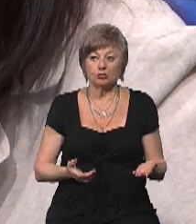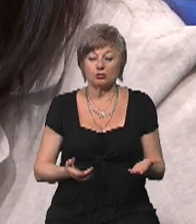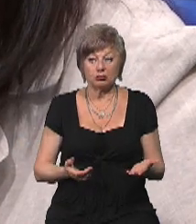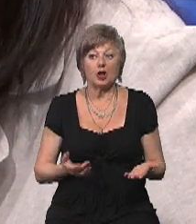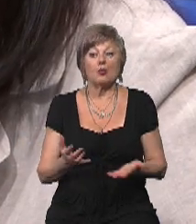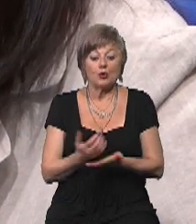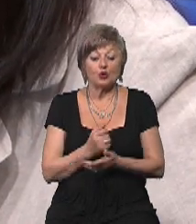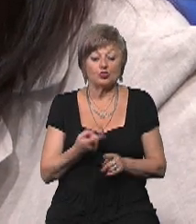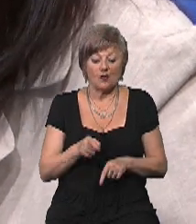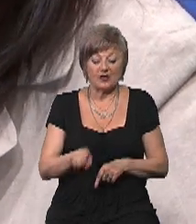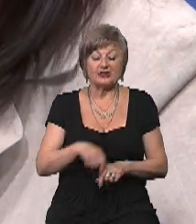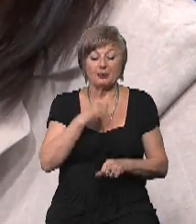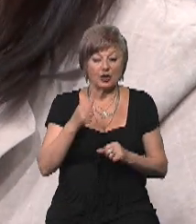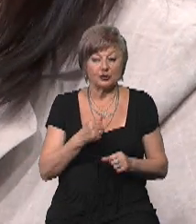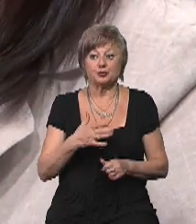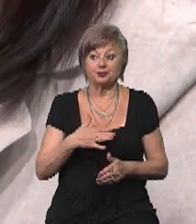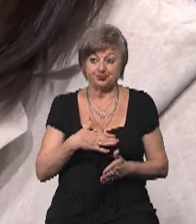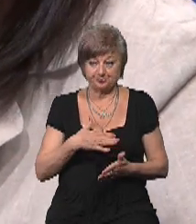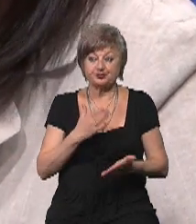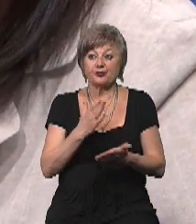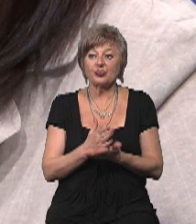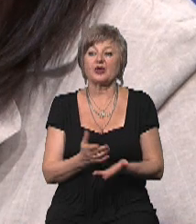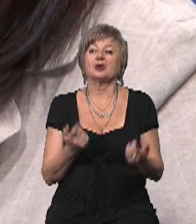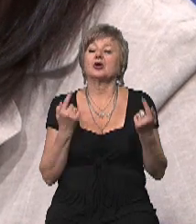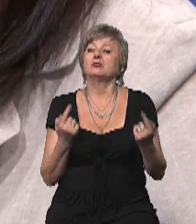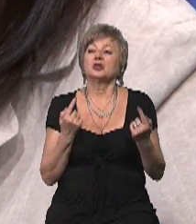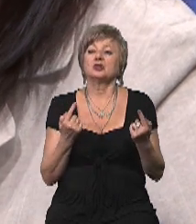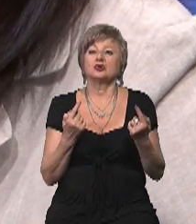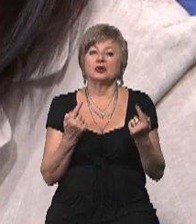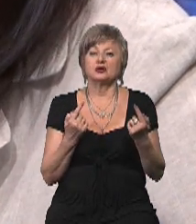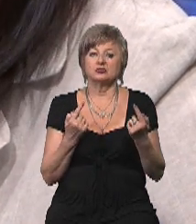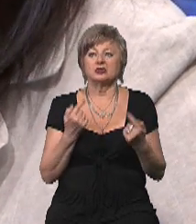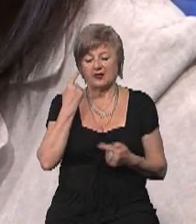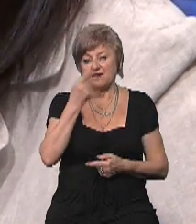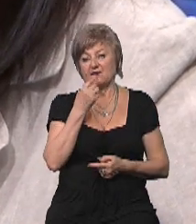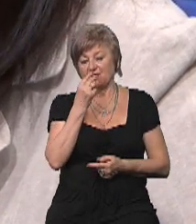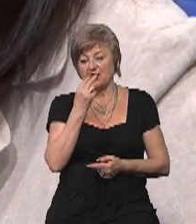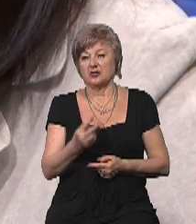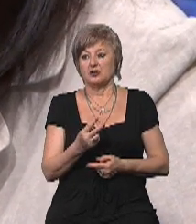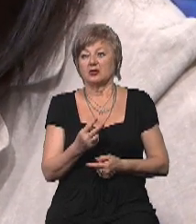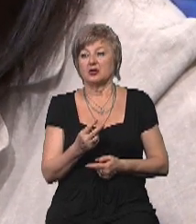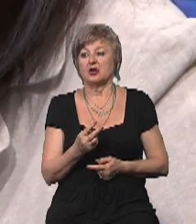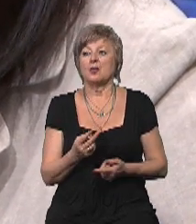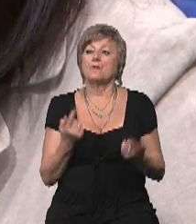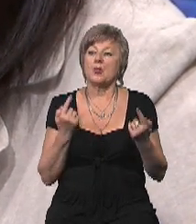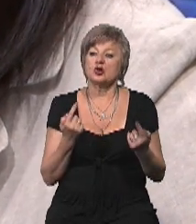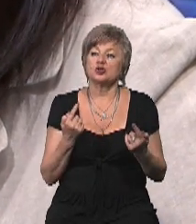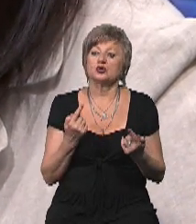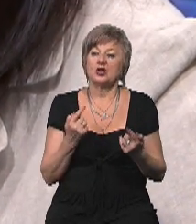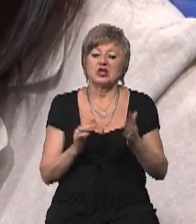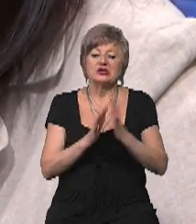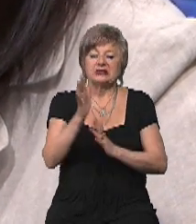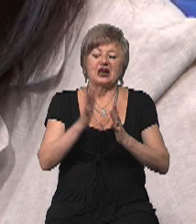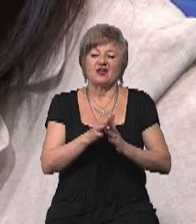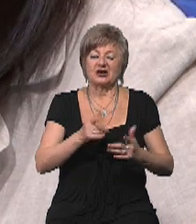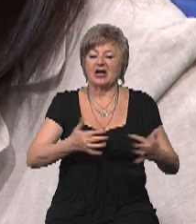виходить, що ми цього року маємо значне, от чисто візуально то, що бачимо, значне забур'янення